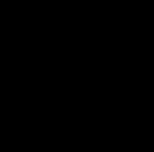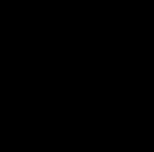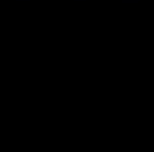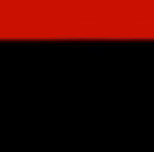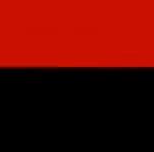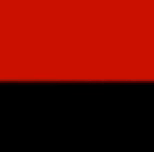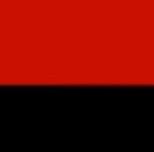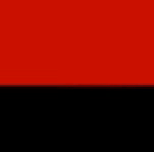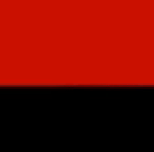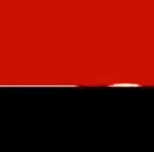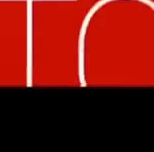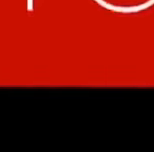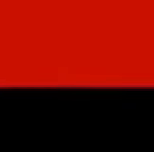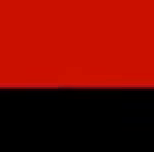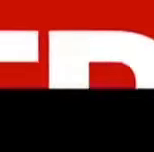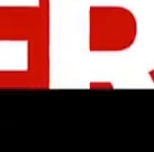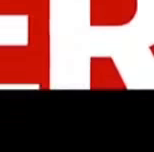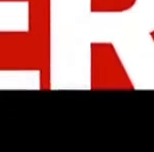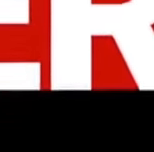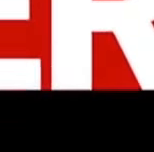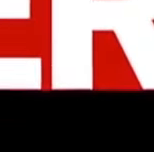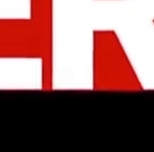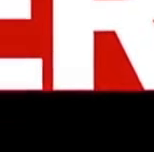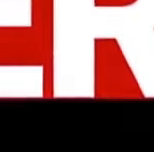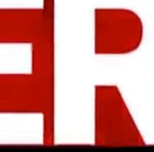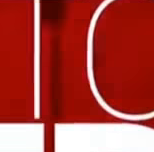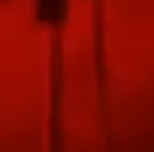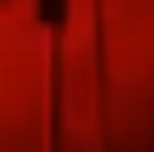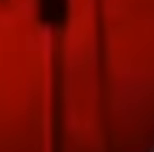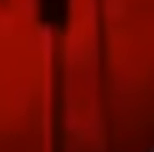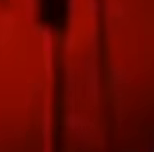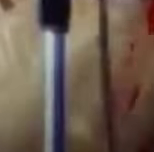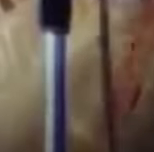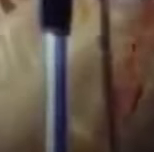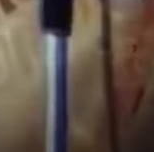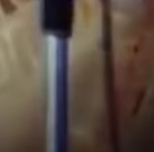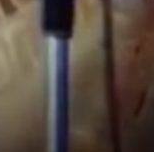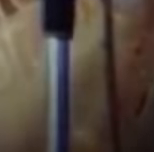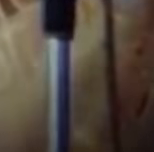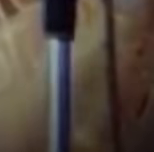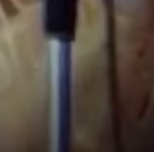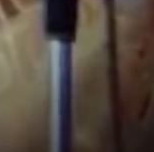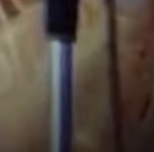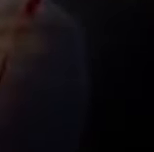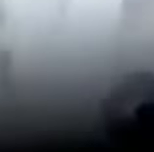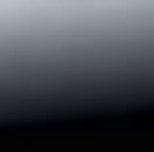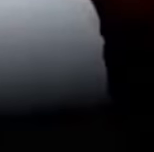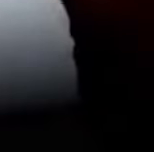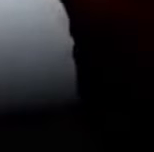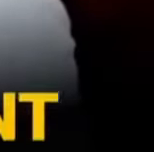Unahin na natin kung paano siya umakyat sa kapangyarihan. Naging kinatuan at senador siya bago mahalal ng